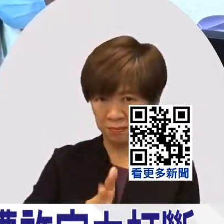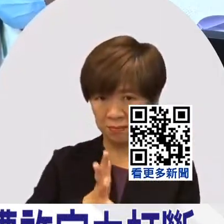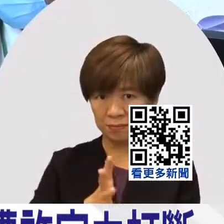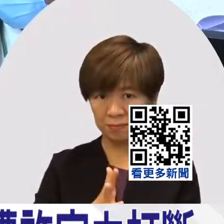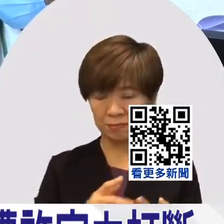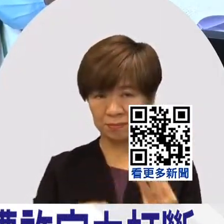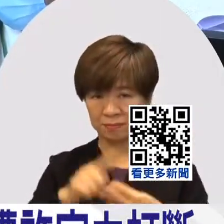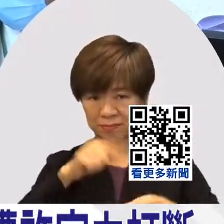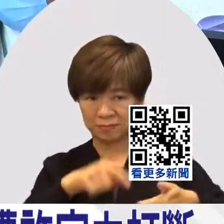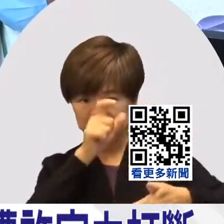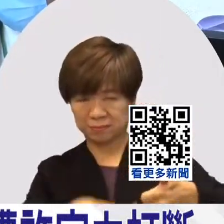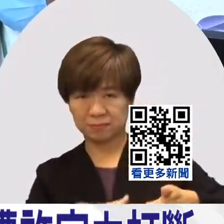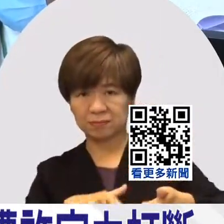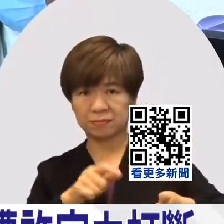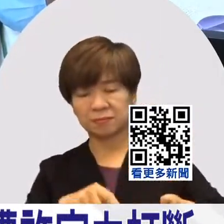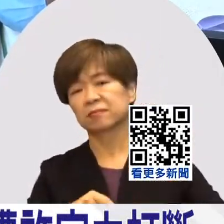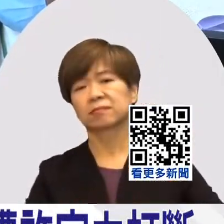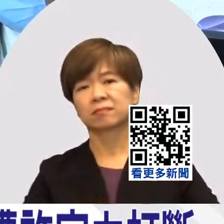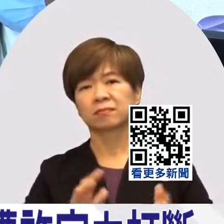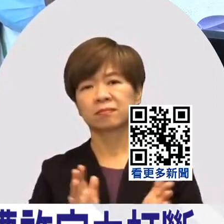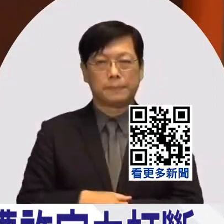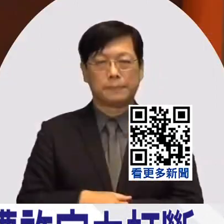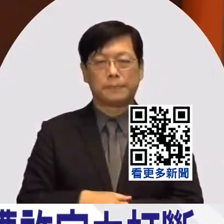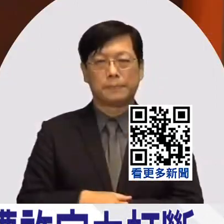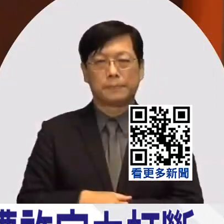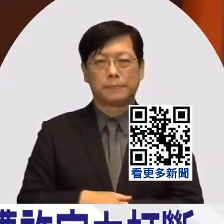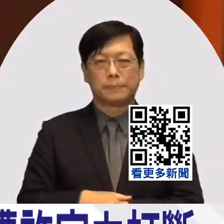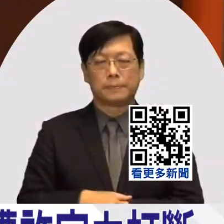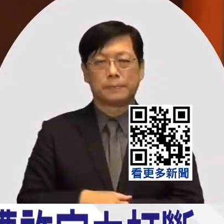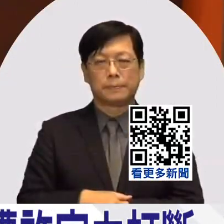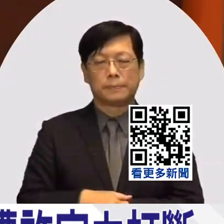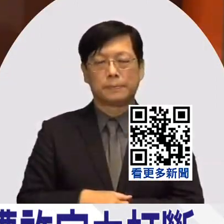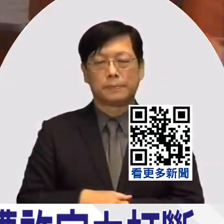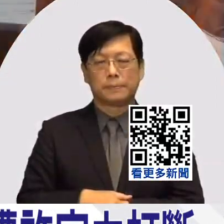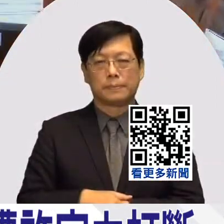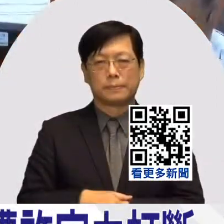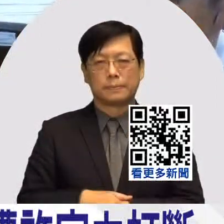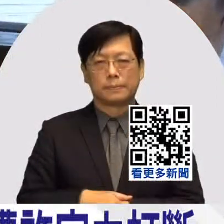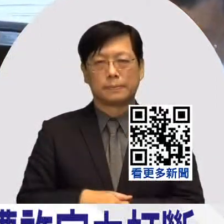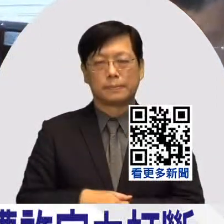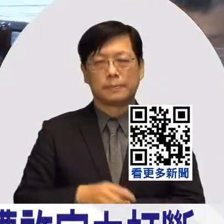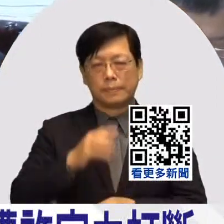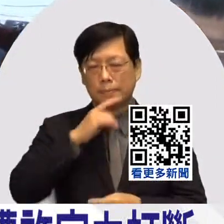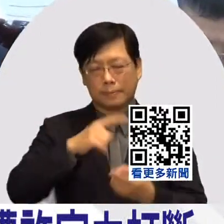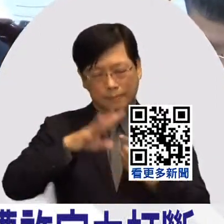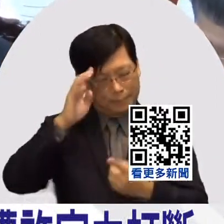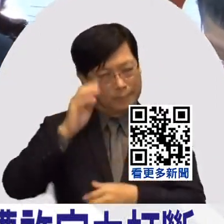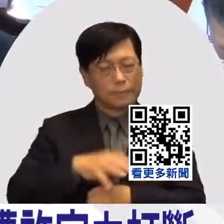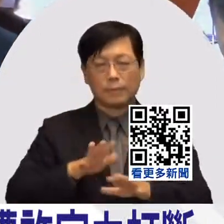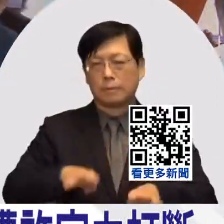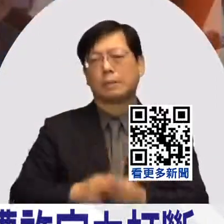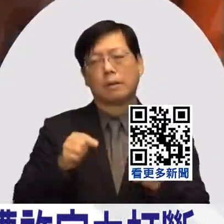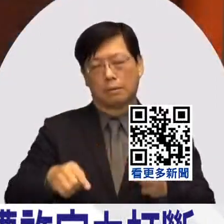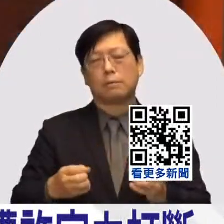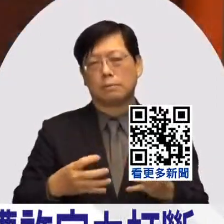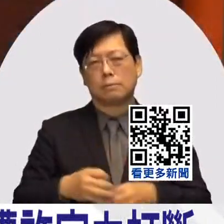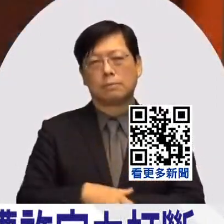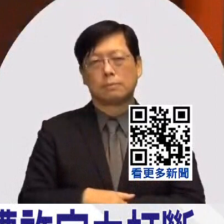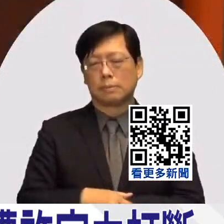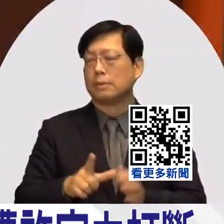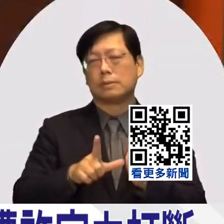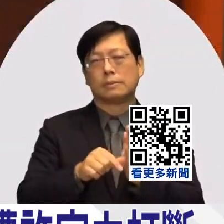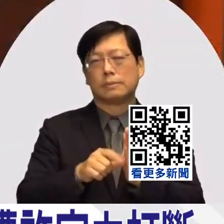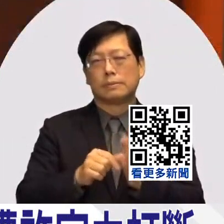言，要说说明防御重点，一讲就是七分钟。 不好意思，审判长， 对不起，那个请我们就进行了哈，一时